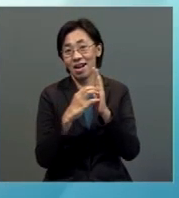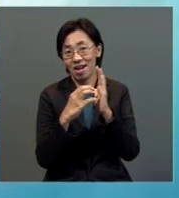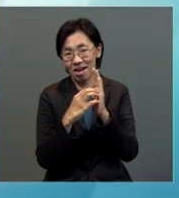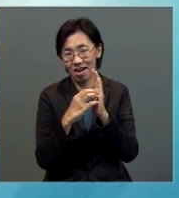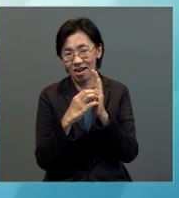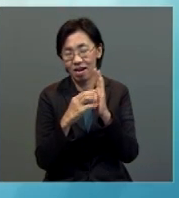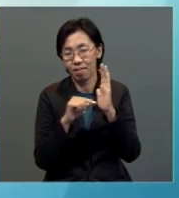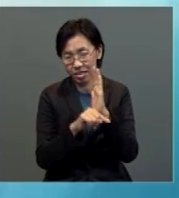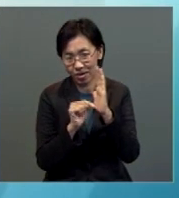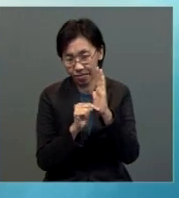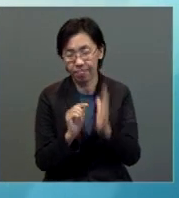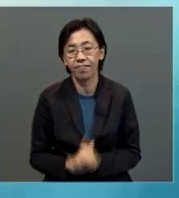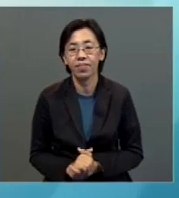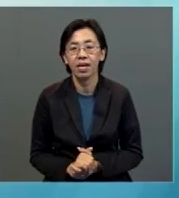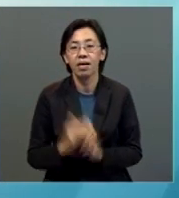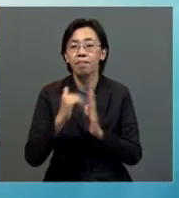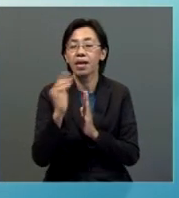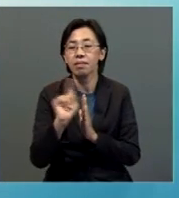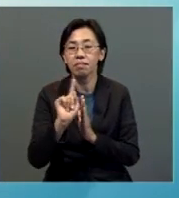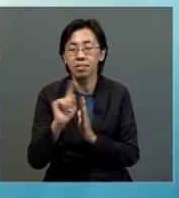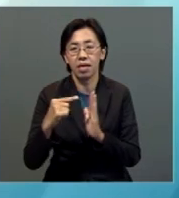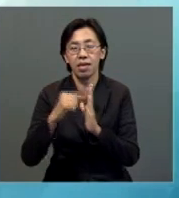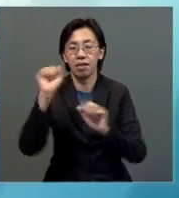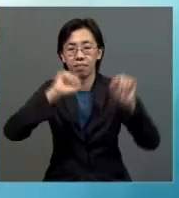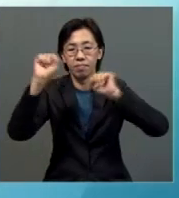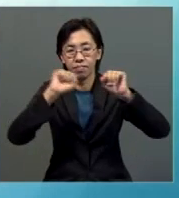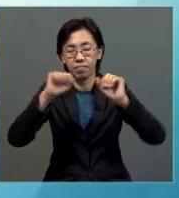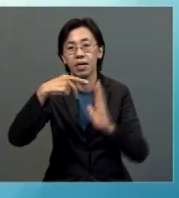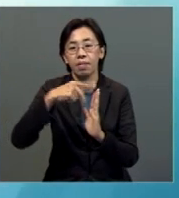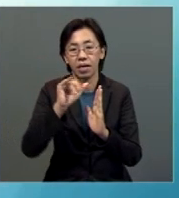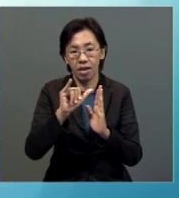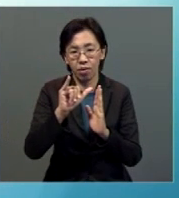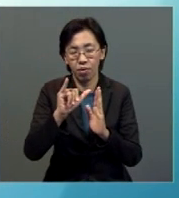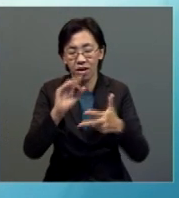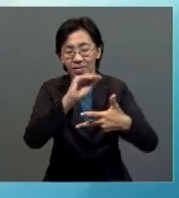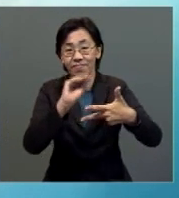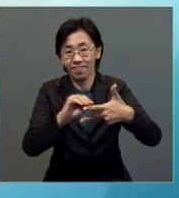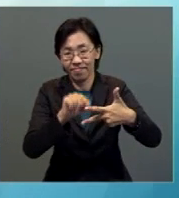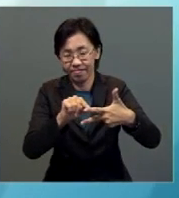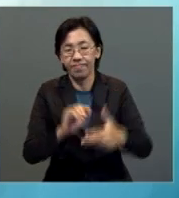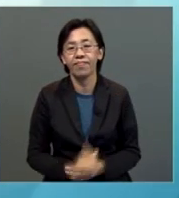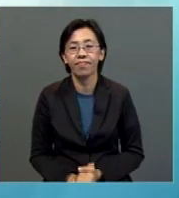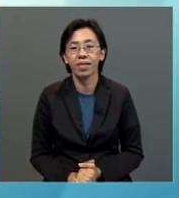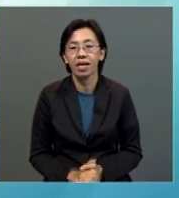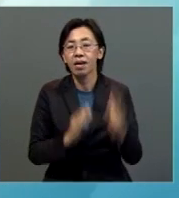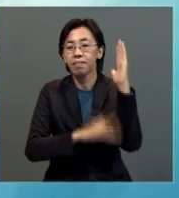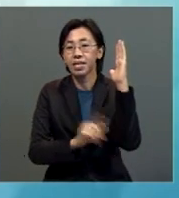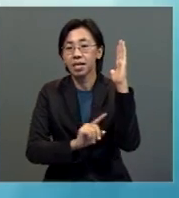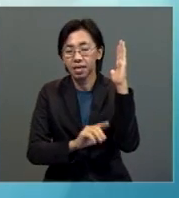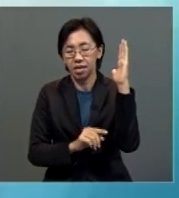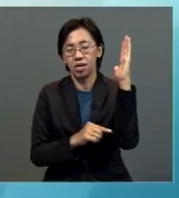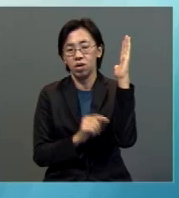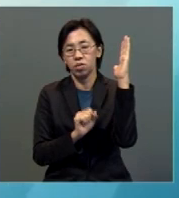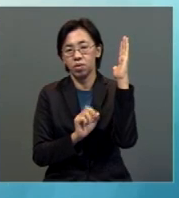และภาคตะวันออกภาคเหนือก็มีนครสวรรค์พะเยาลงมาอยู่ตรงนี้นะครับแล้วก็ภาคใต้ก็มีสุราษฎร์ธ